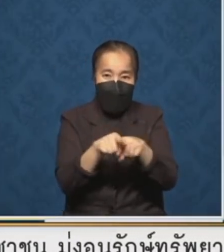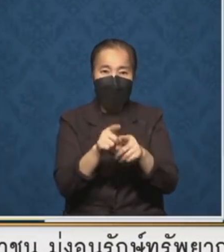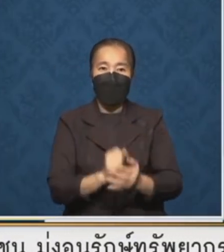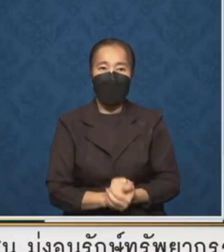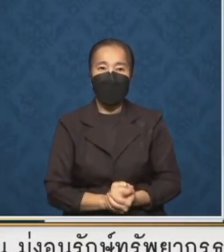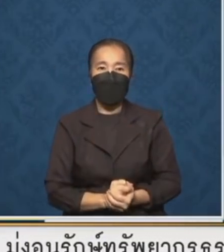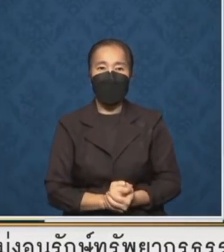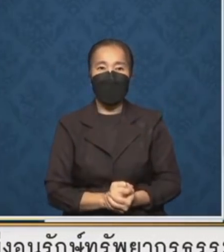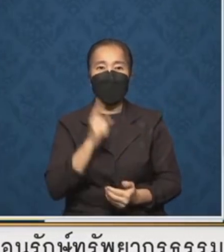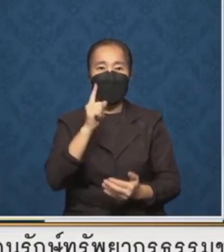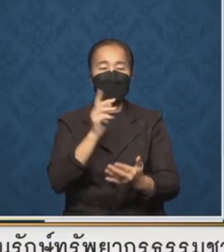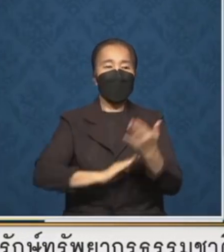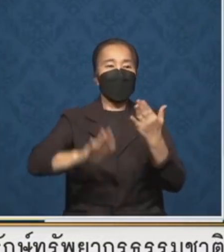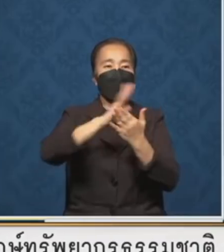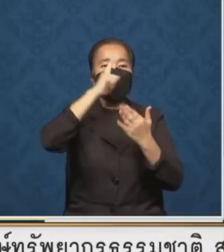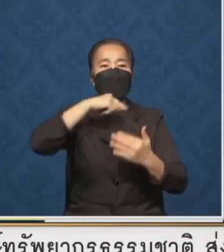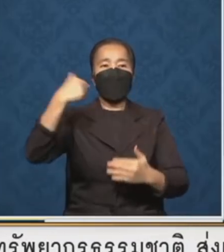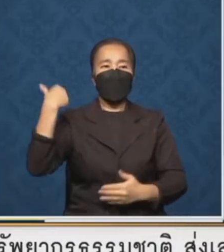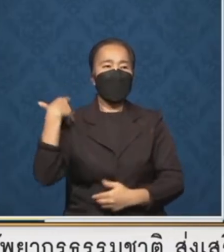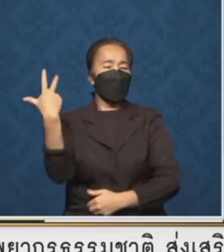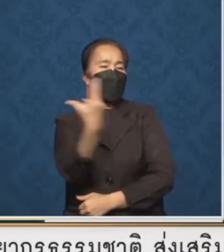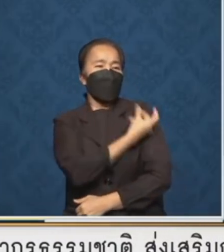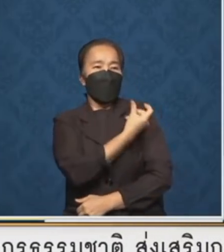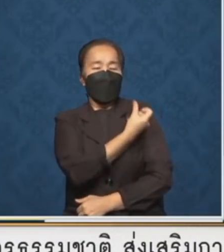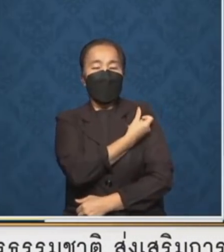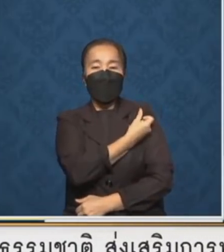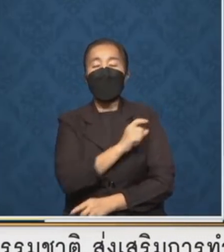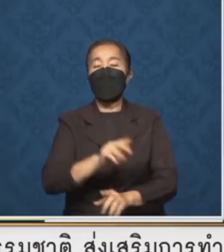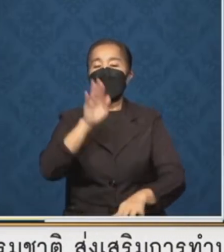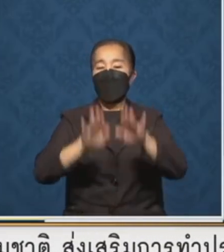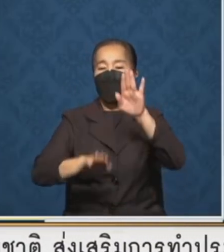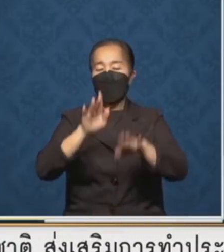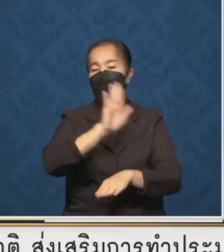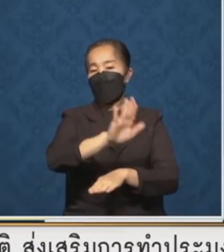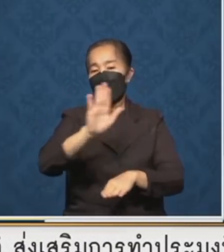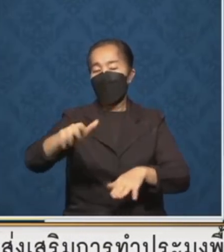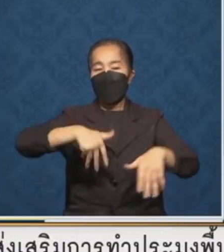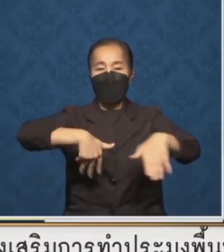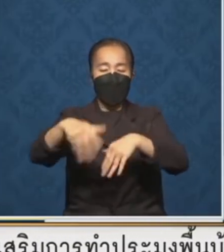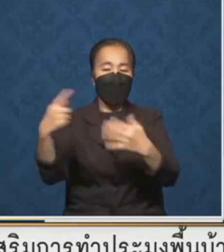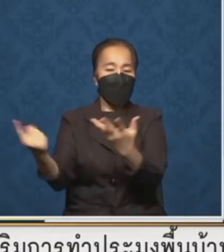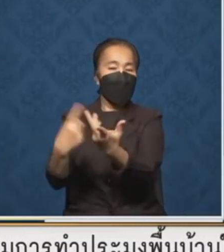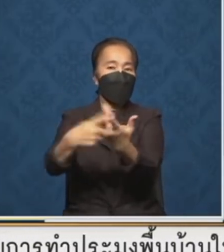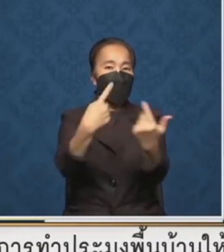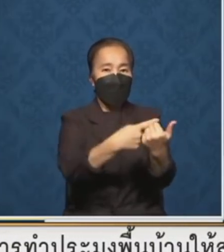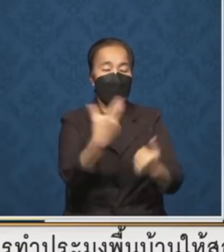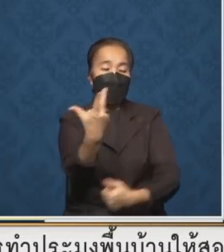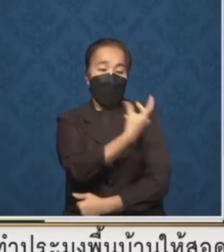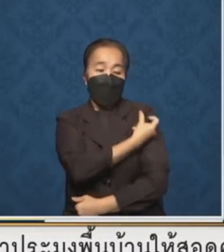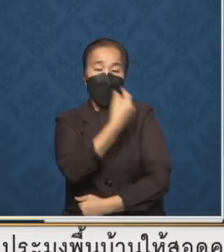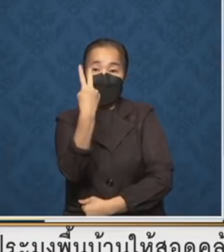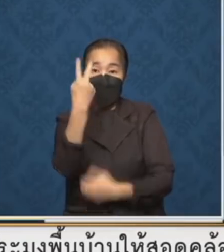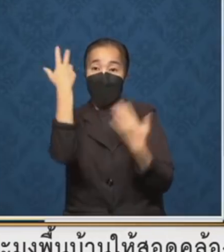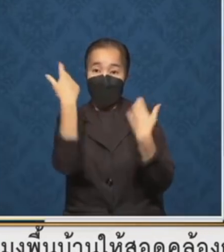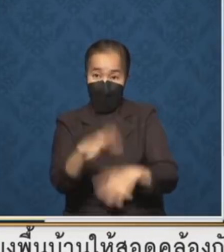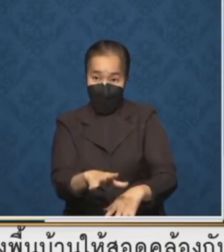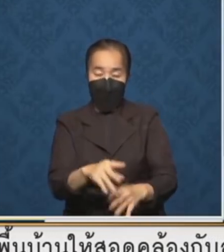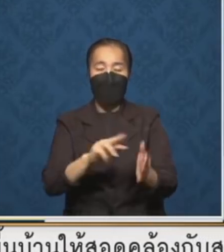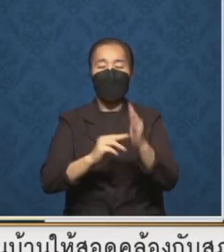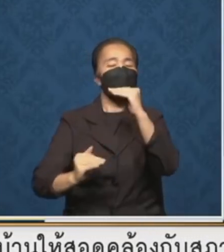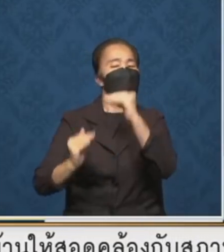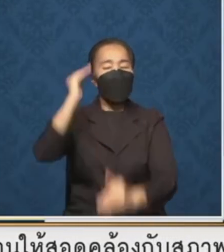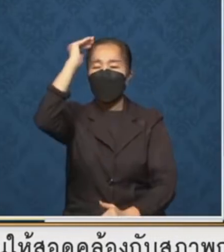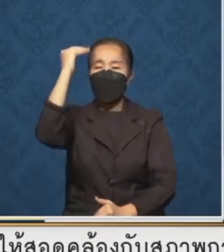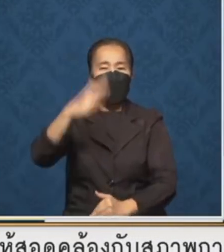ทยมีสถิติผู้ฉีดวัคซีนวัดตามสัดส่วนประชากรนับเฉพาะที่2โดสแล้วนะครับเป็นอันดับ6ของอาเซีย